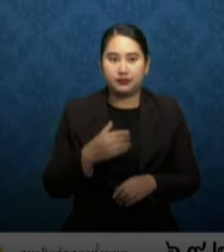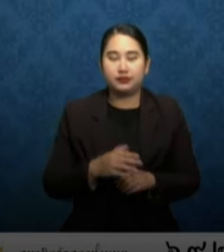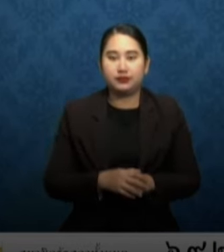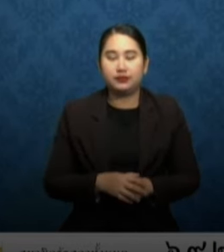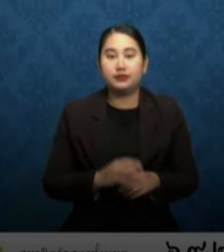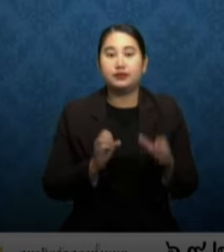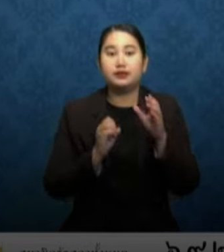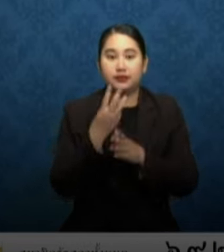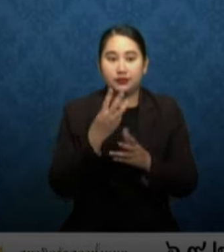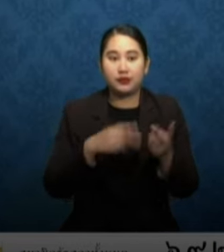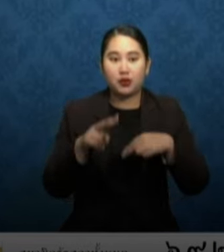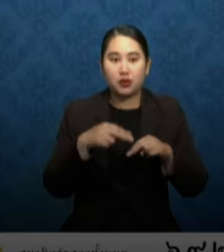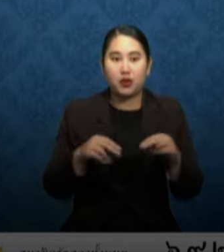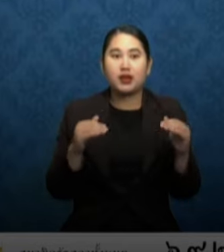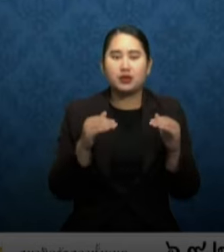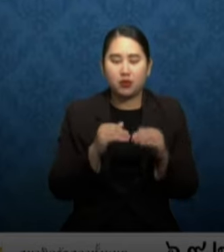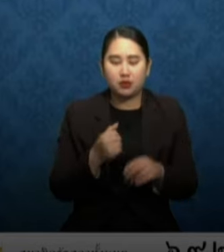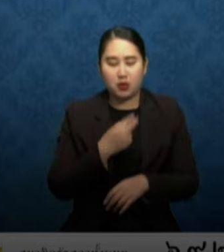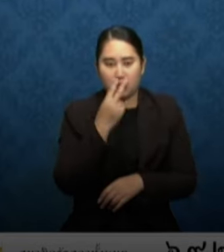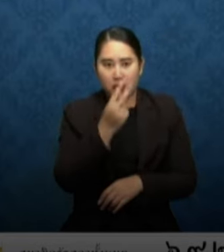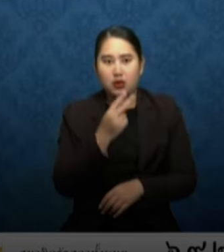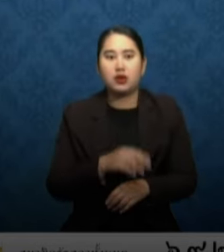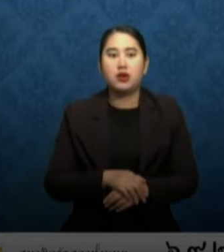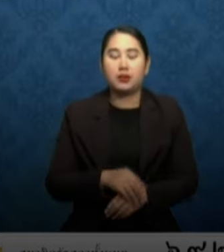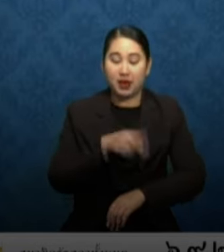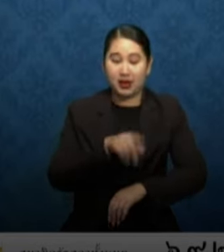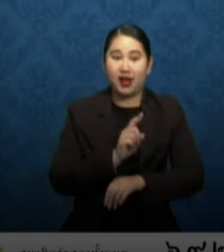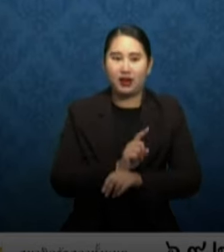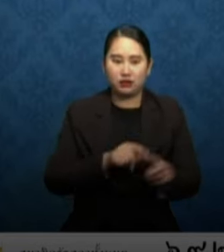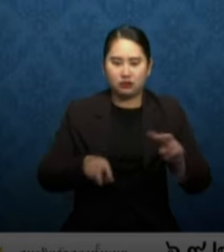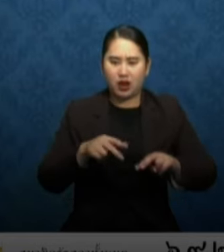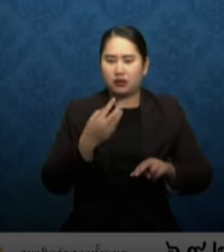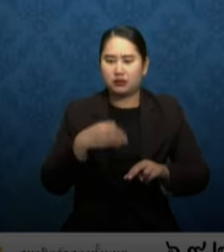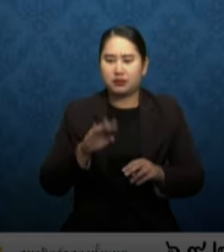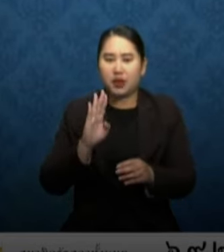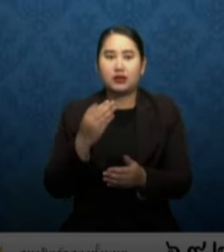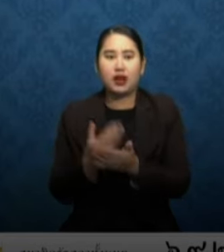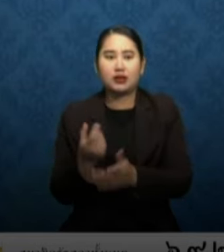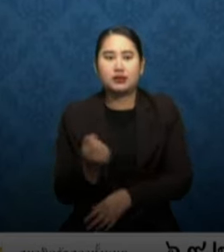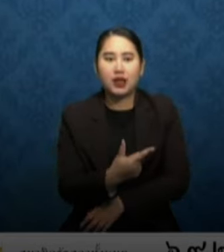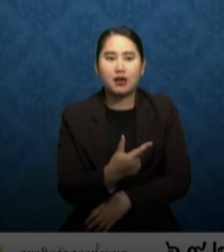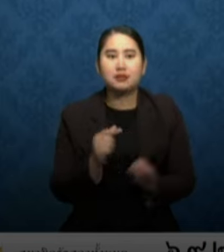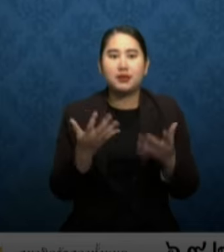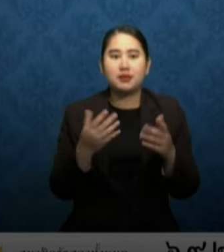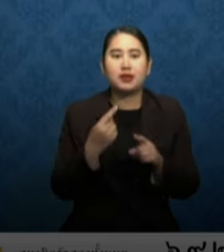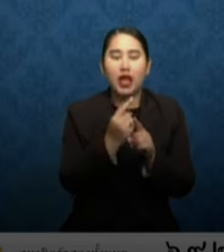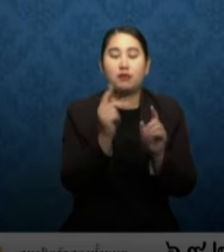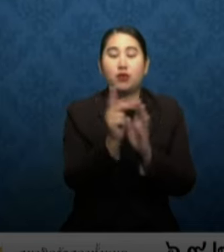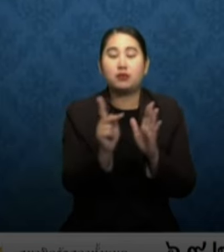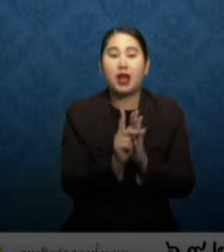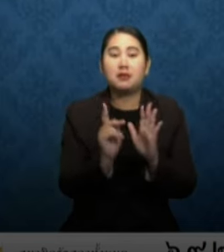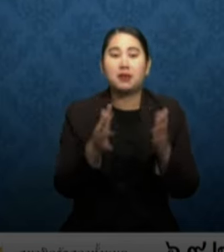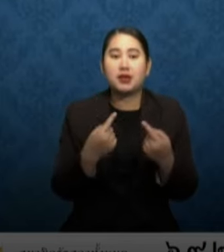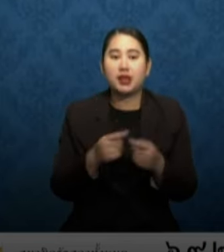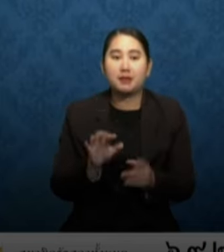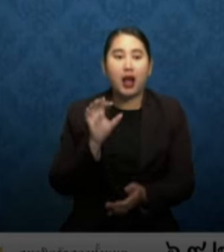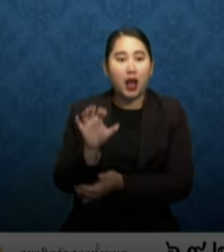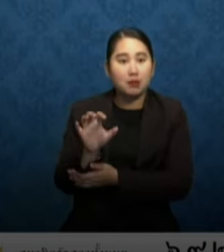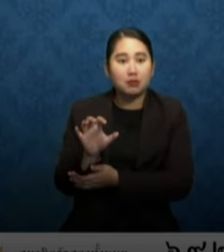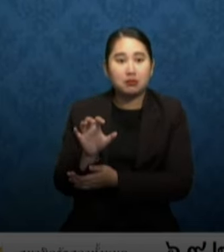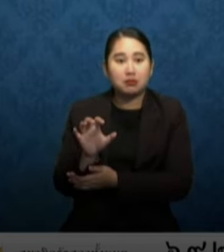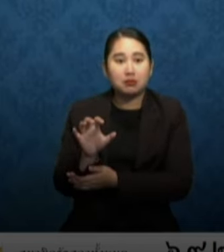ครับสวัสดิการและคุ้มครองรายงานก็นั่งอยู่หัวโต๊ะและทราบว่านายจ้างไม่จ่ายเงินให้ลูกจ้างตามกฎหมายคุ้มครองรายงานแต่บังคับ